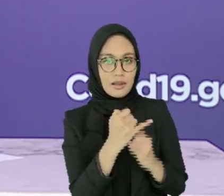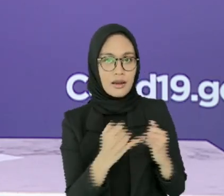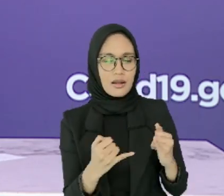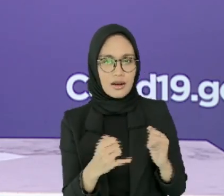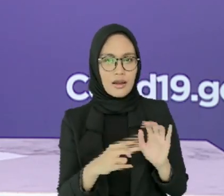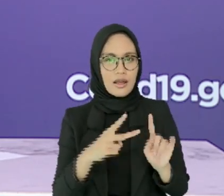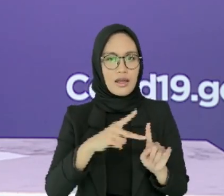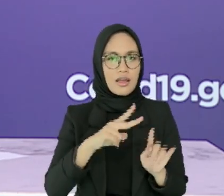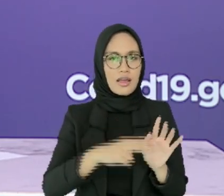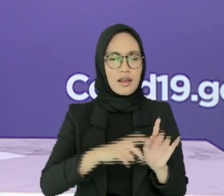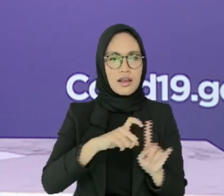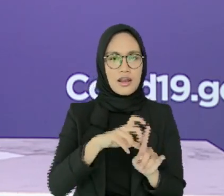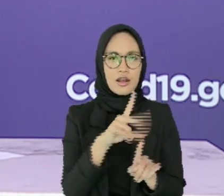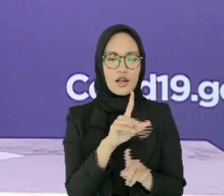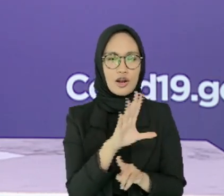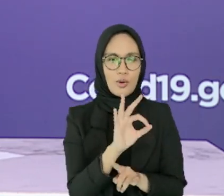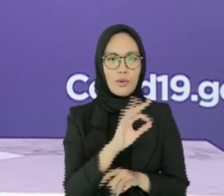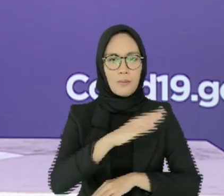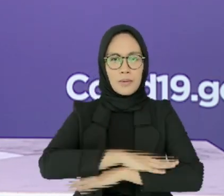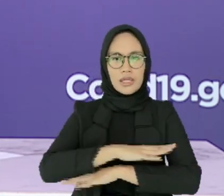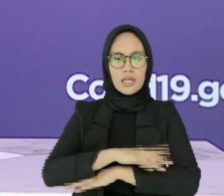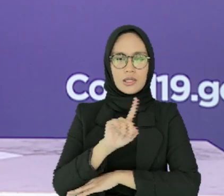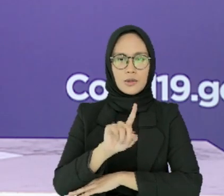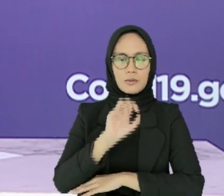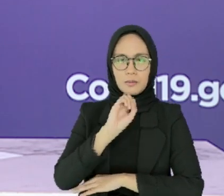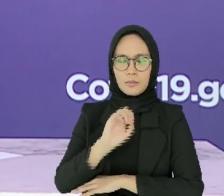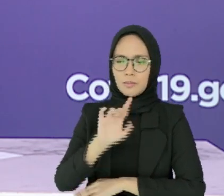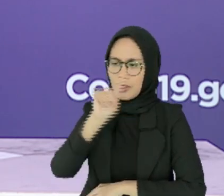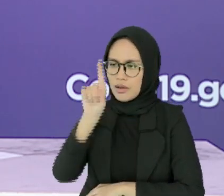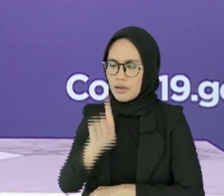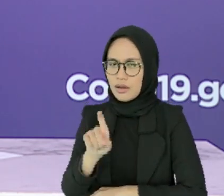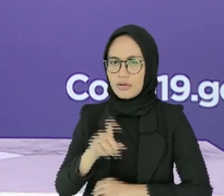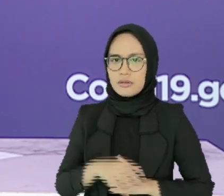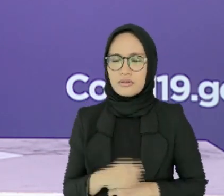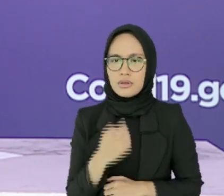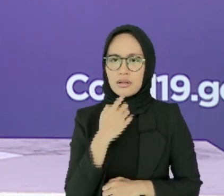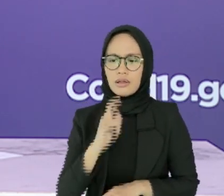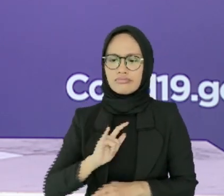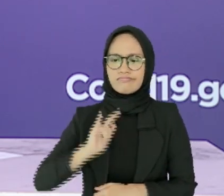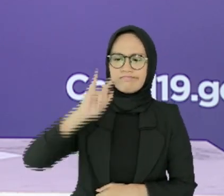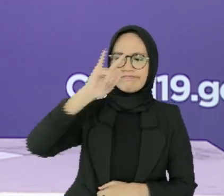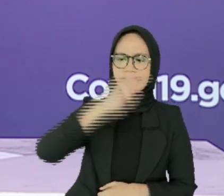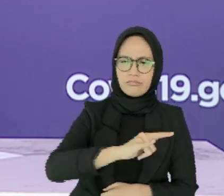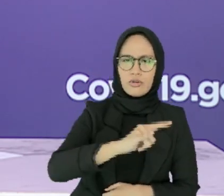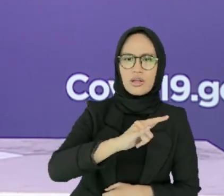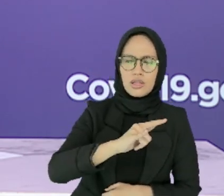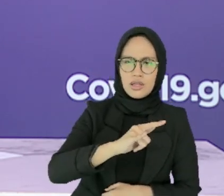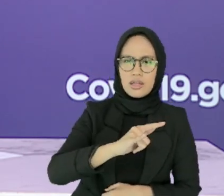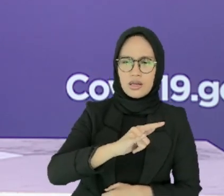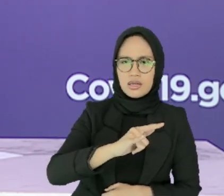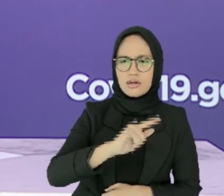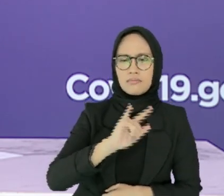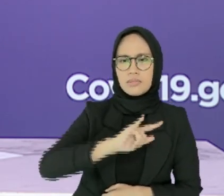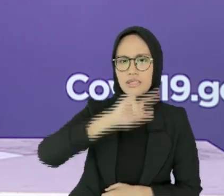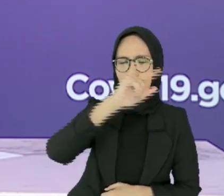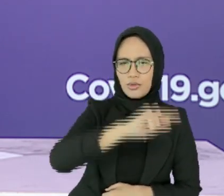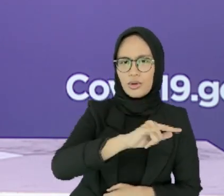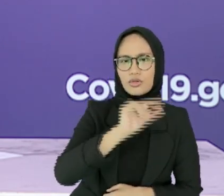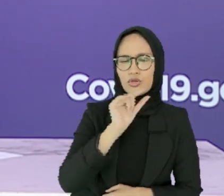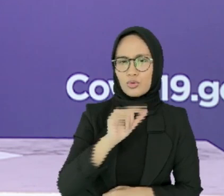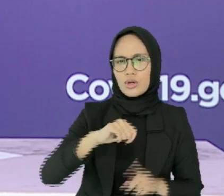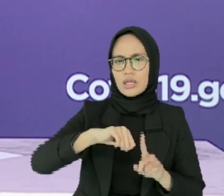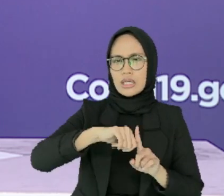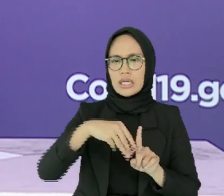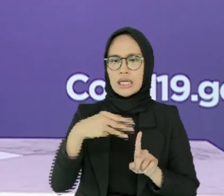beritasatu.com terkait penerbangan internasional ke Bali dan kepri apakah akan ada pengawasan khusus terhadap WNA